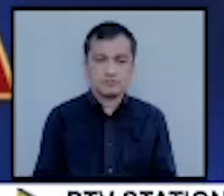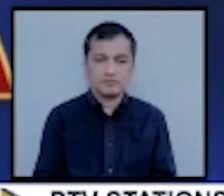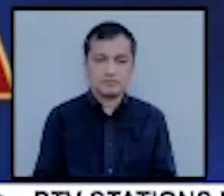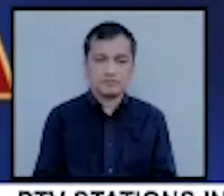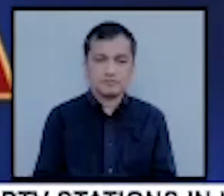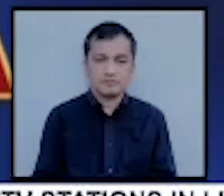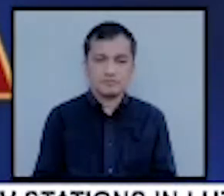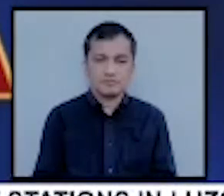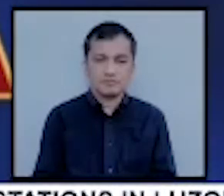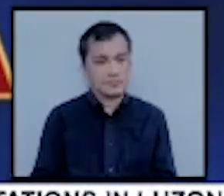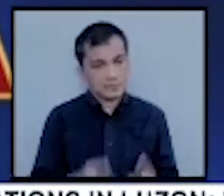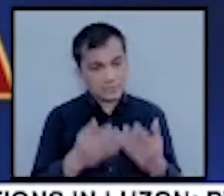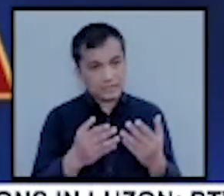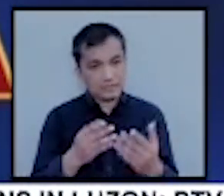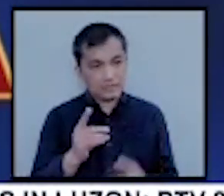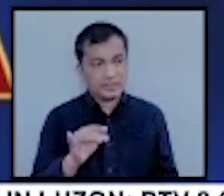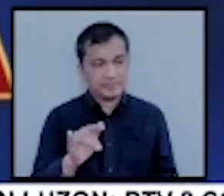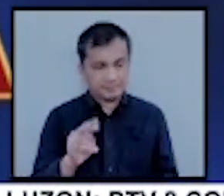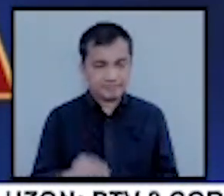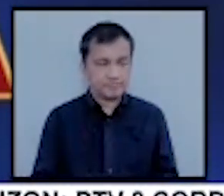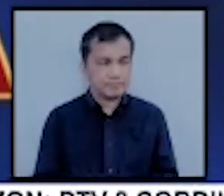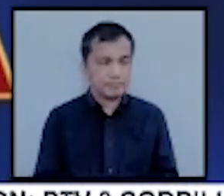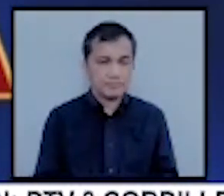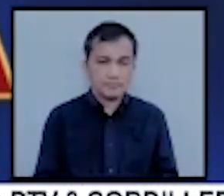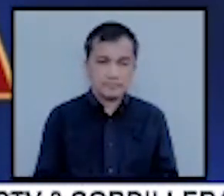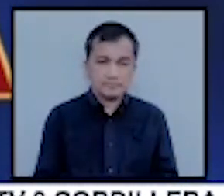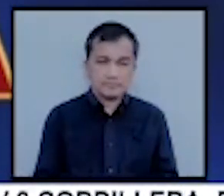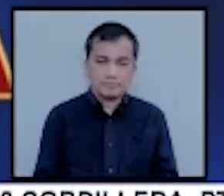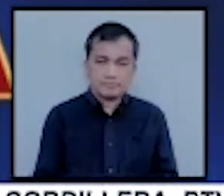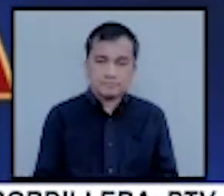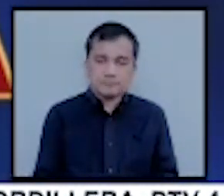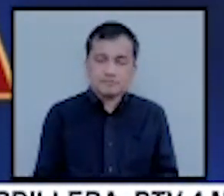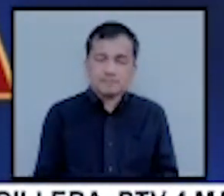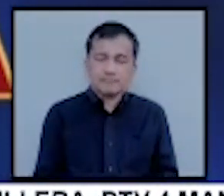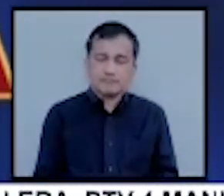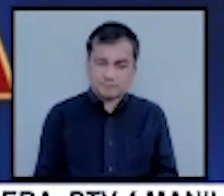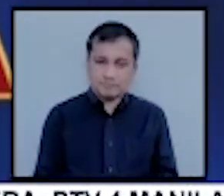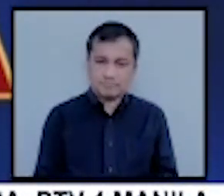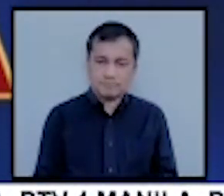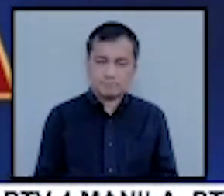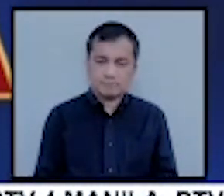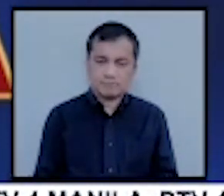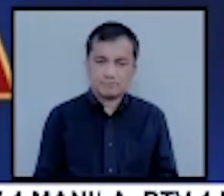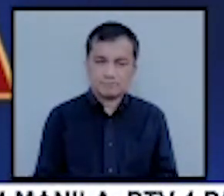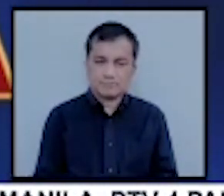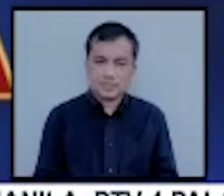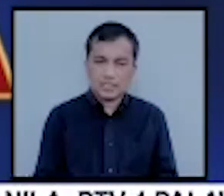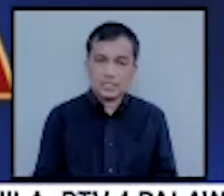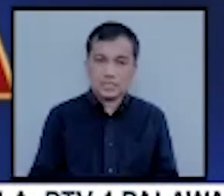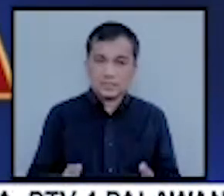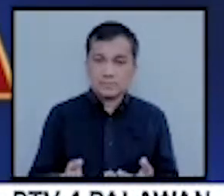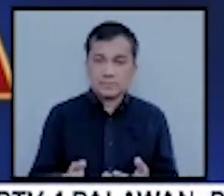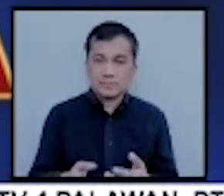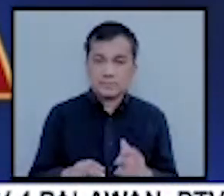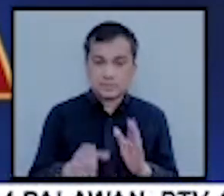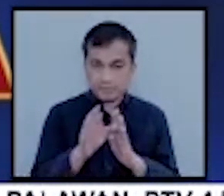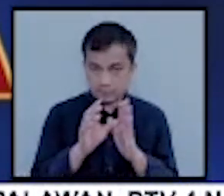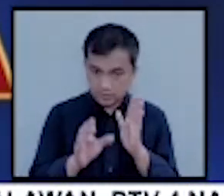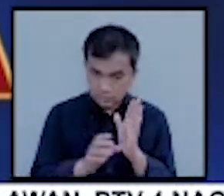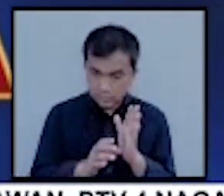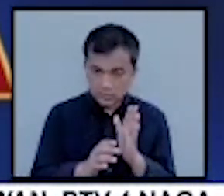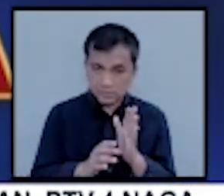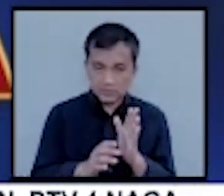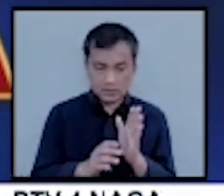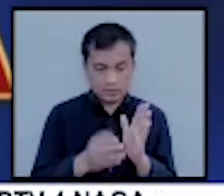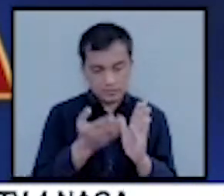Maraming salamat, Dayan. Alam niyo, sa saligong batas, malinaw na ginarantiya sa atin ang